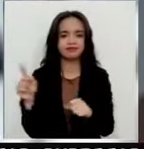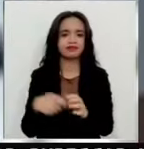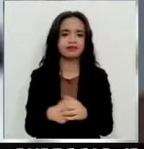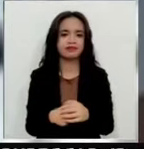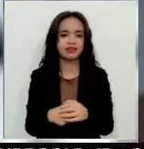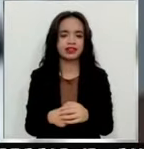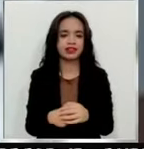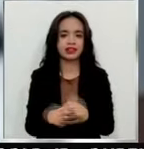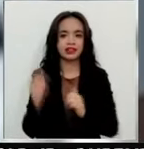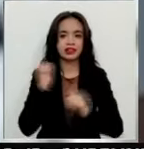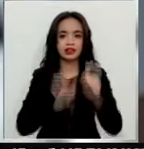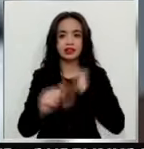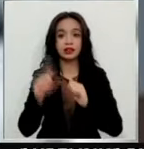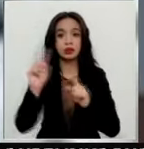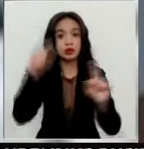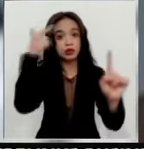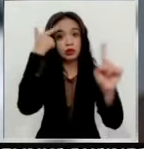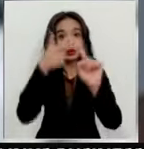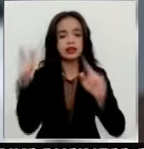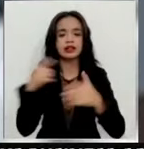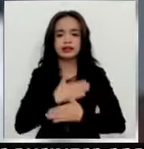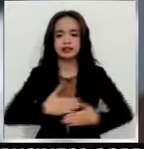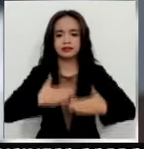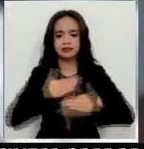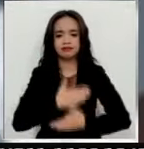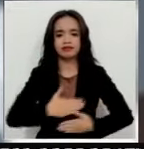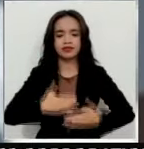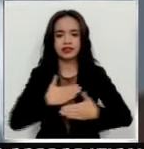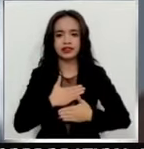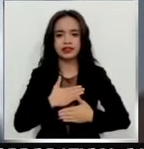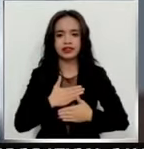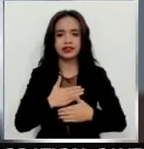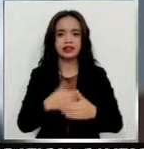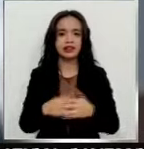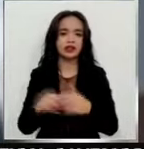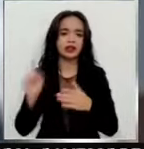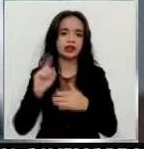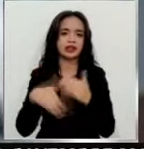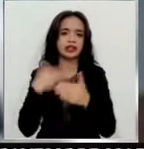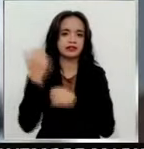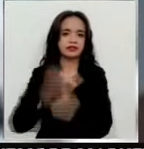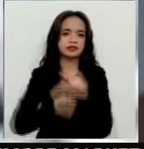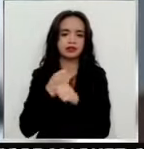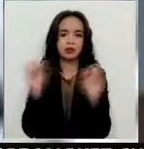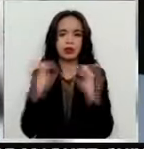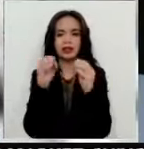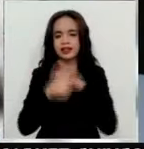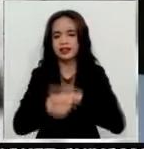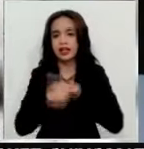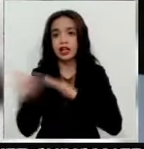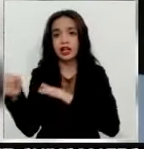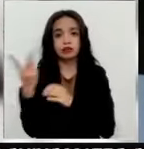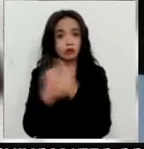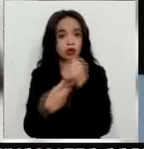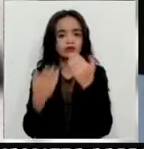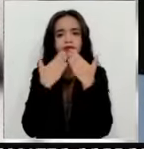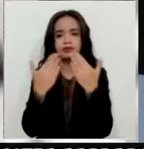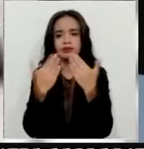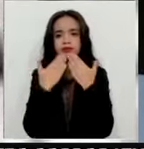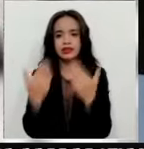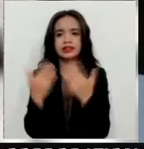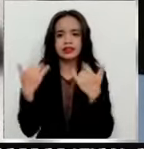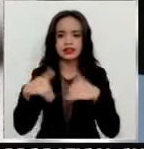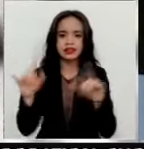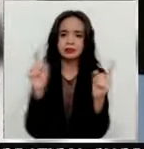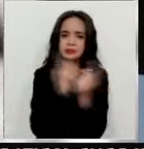din ni Boyet na ma-enjoy ang life ng stress-free next year. Grateful daw sila na tila hindi sila pinaghiwalay ng destiny